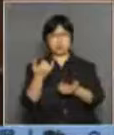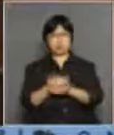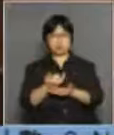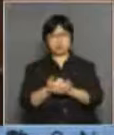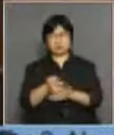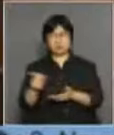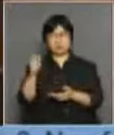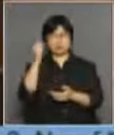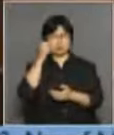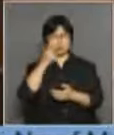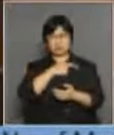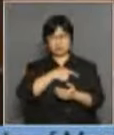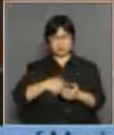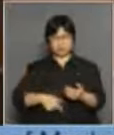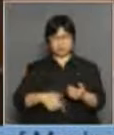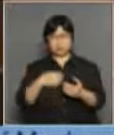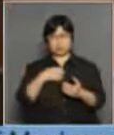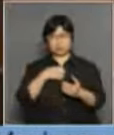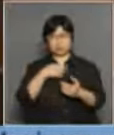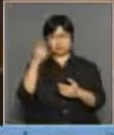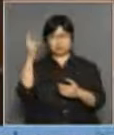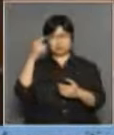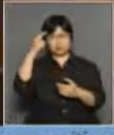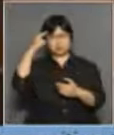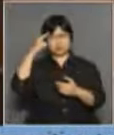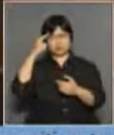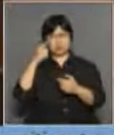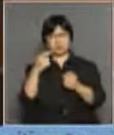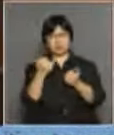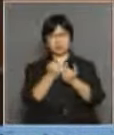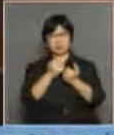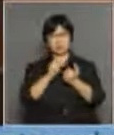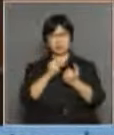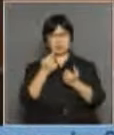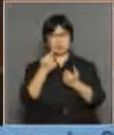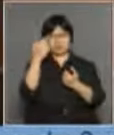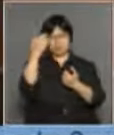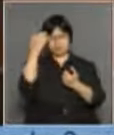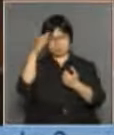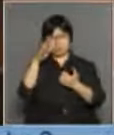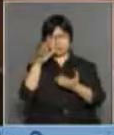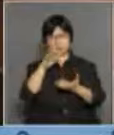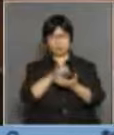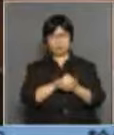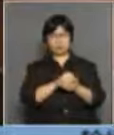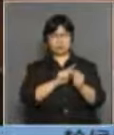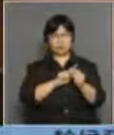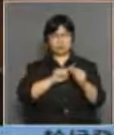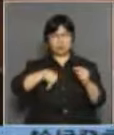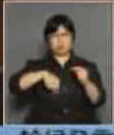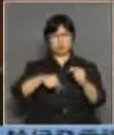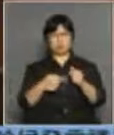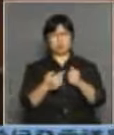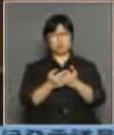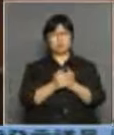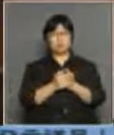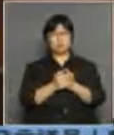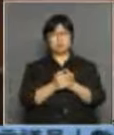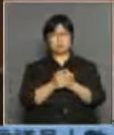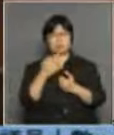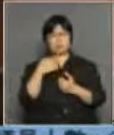議員呢又擔心通識呢令到學生太了解佔領中環我不知